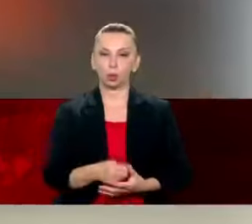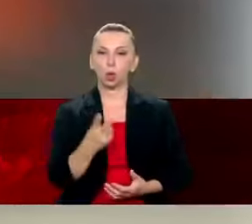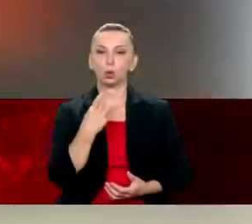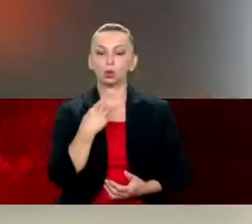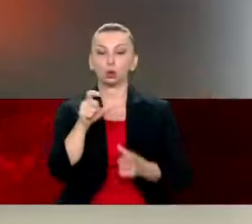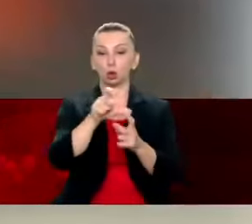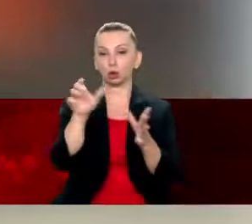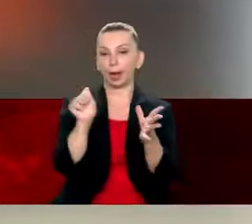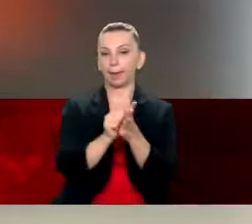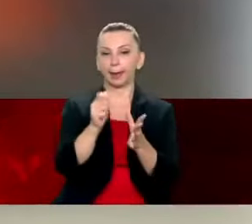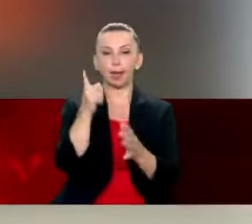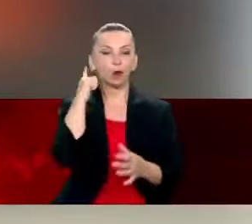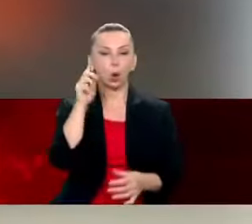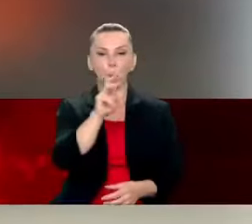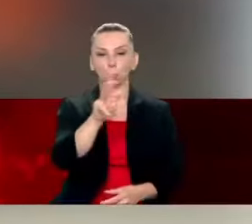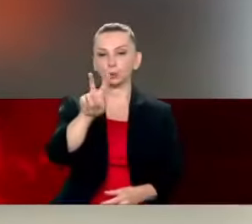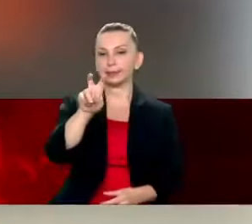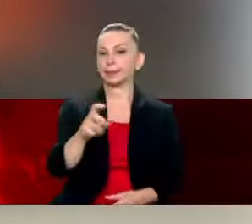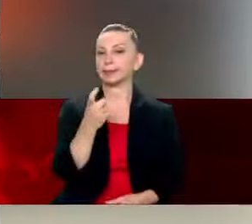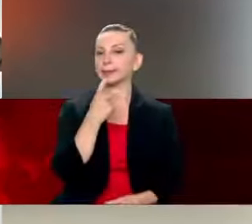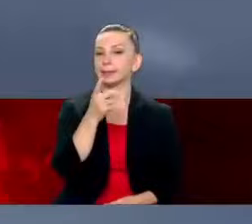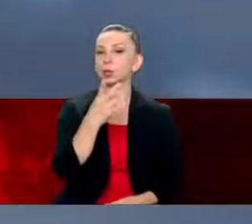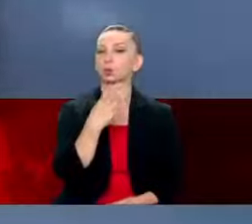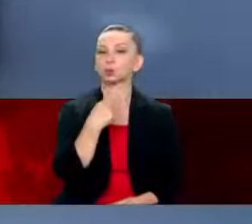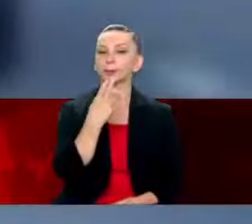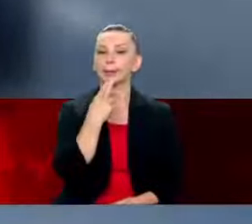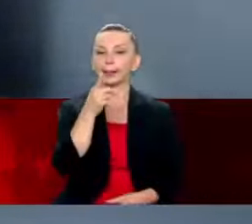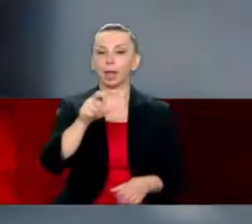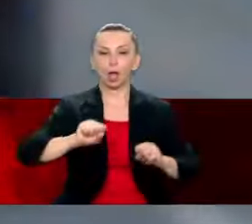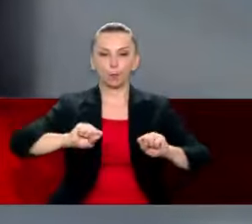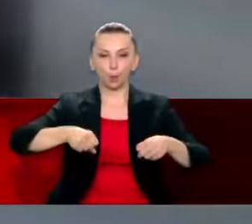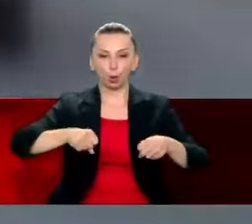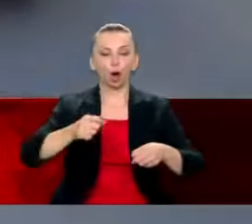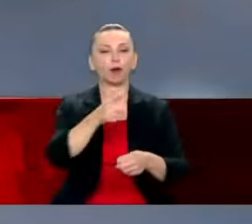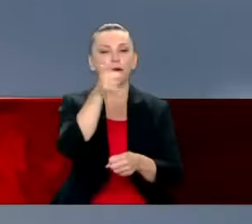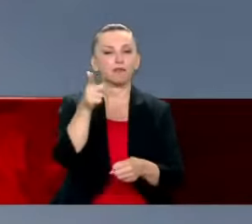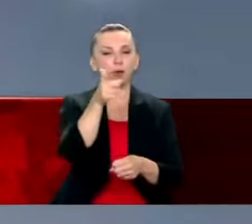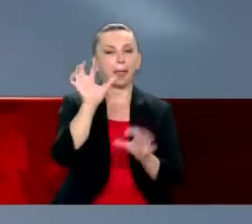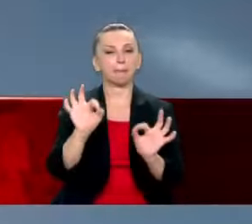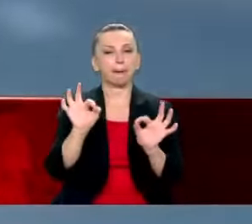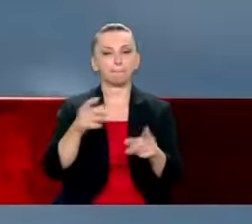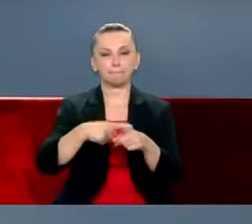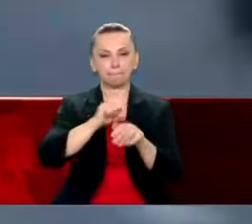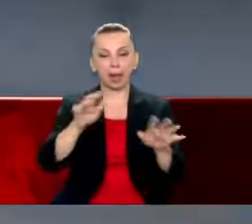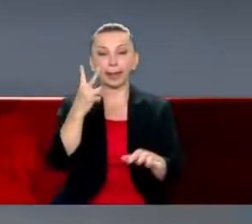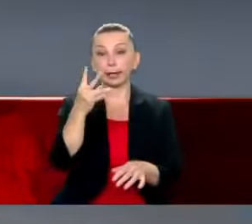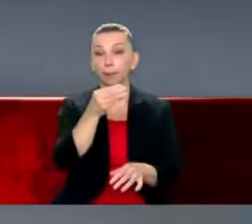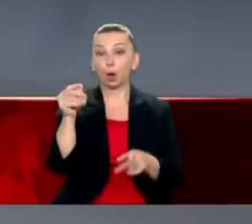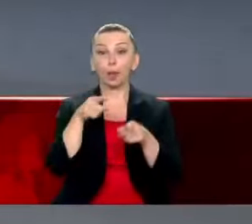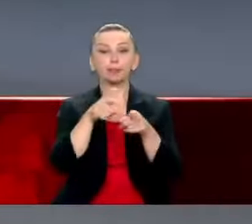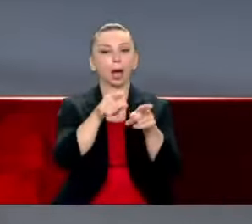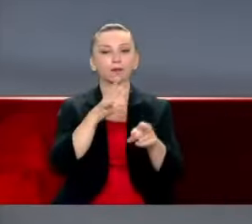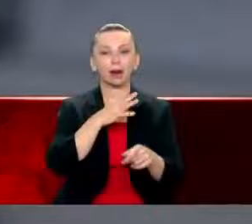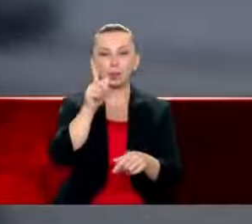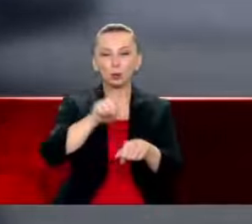Rus sosyal medya fenomeni 38 yaşındaki Tatyana Ozolina motosiklet videolarıyla tanınıyordu. 2 milyon takipçisi vardı. Bir